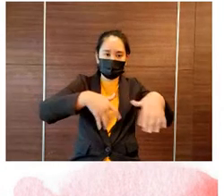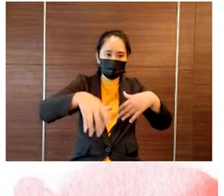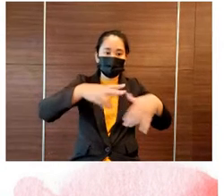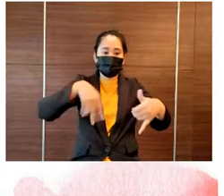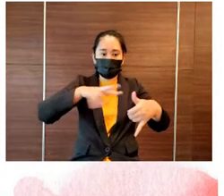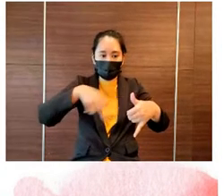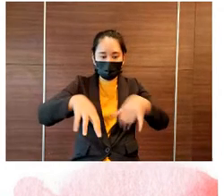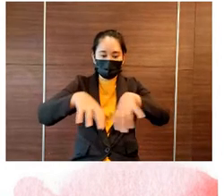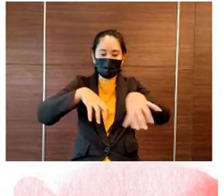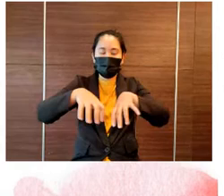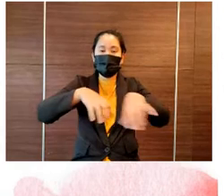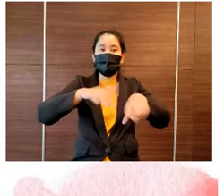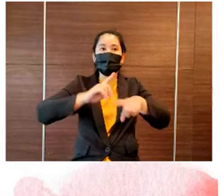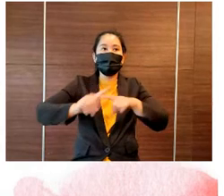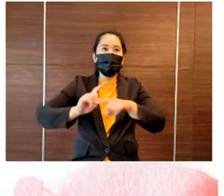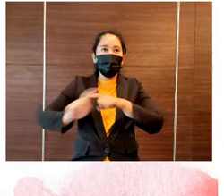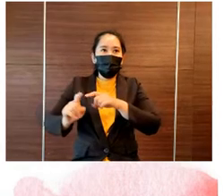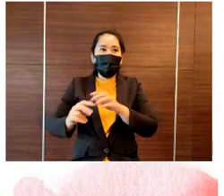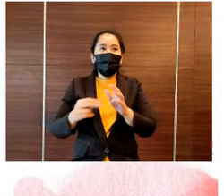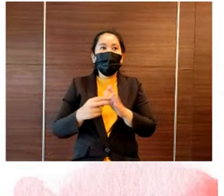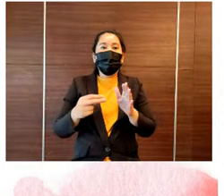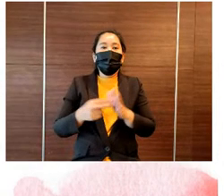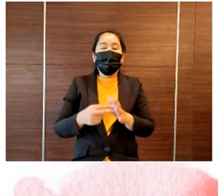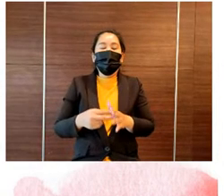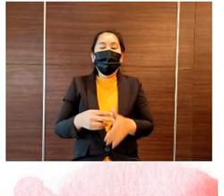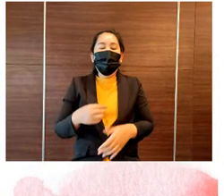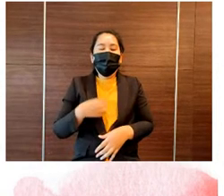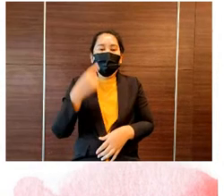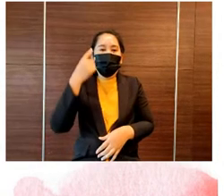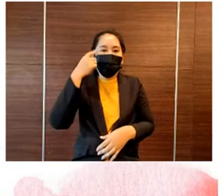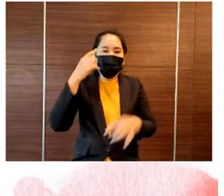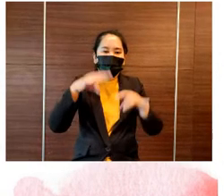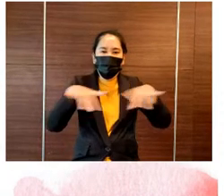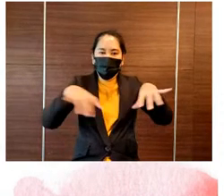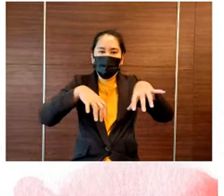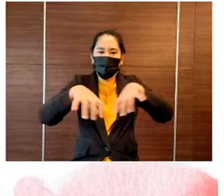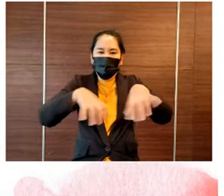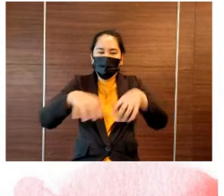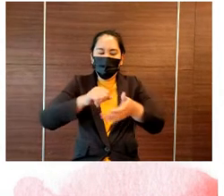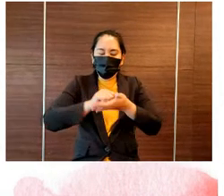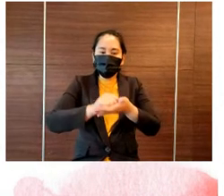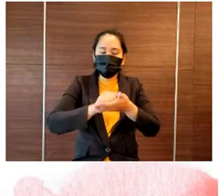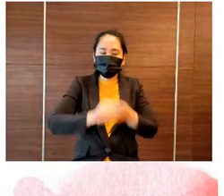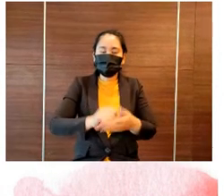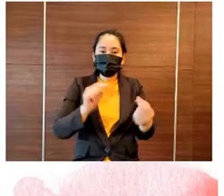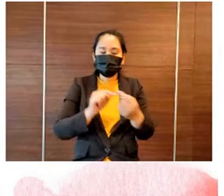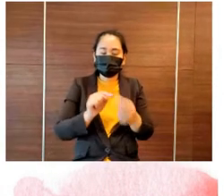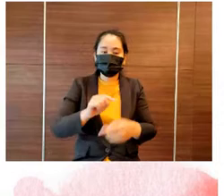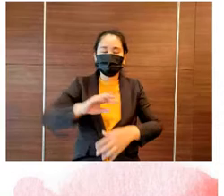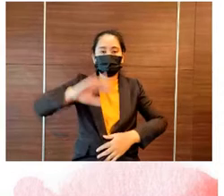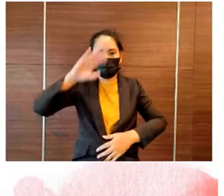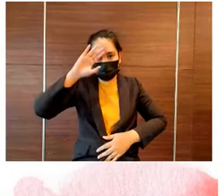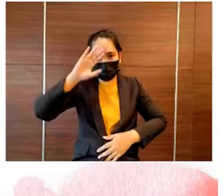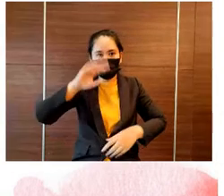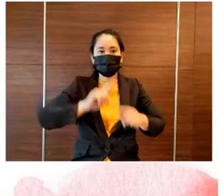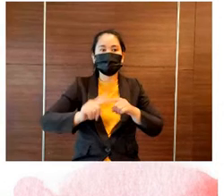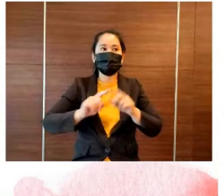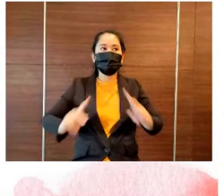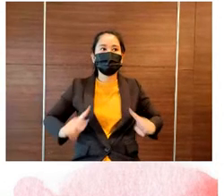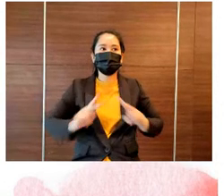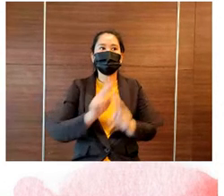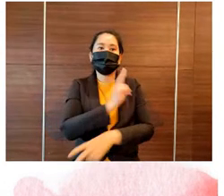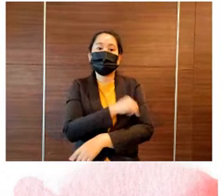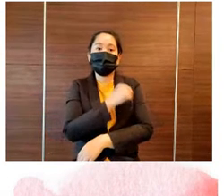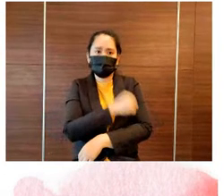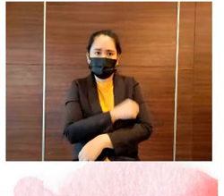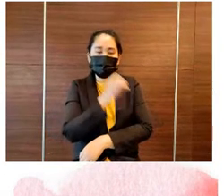าจัดการเองนะครับนะซึ่งตรงกันข้ามกับคำว่าการจัดบริการระบบสุขภาพแบบปฐมภูมิที่เราพูดกันในกระทรวงสาธารณสุขนะครับ